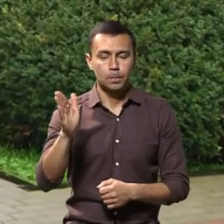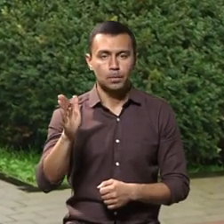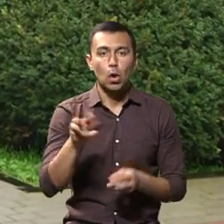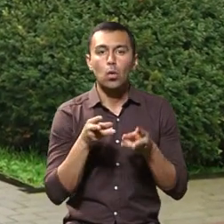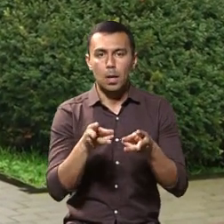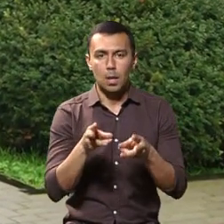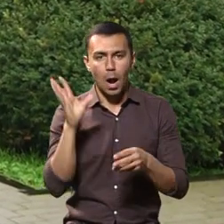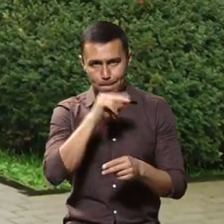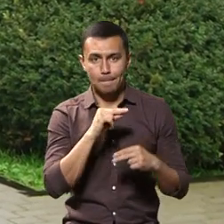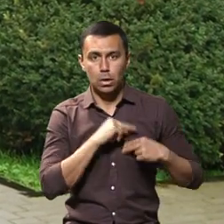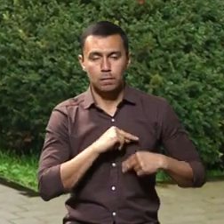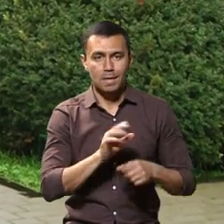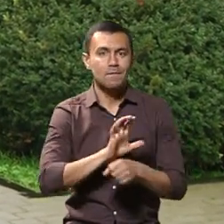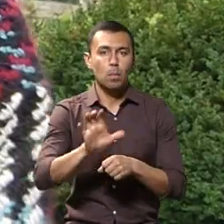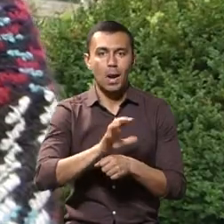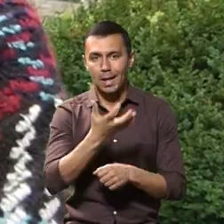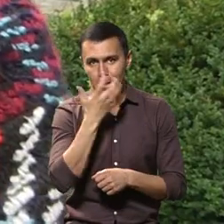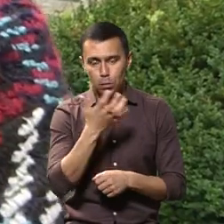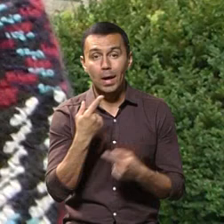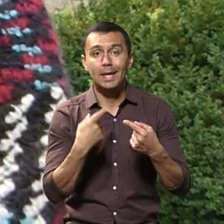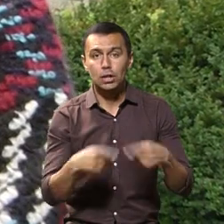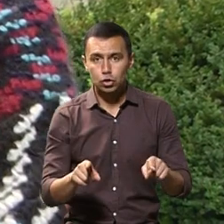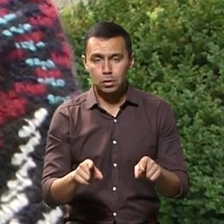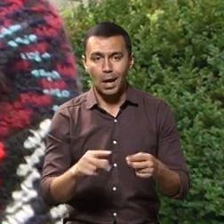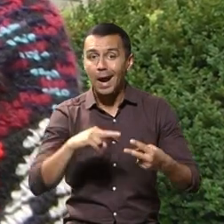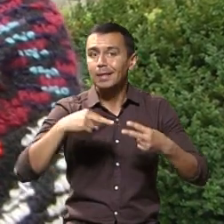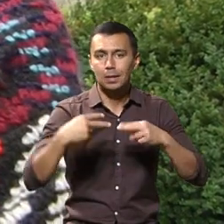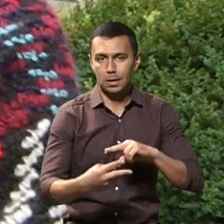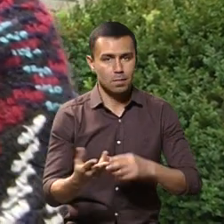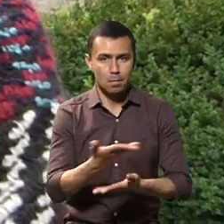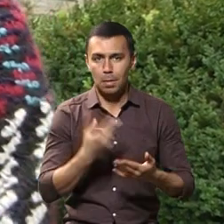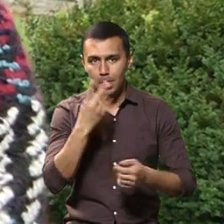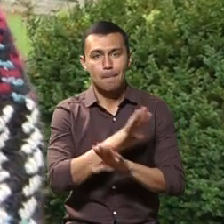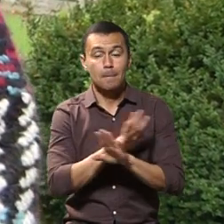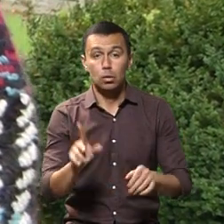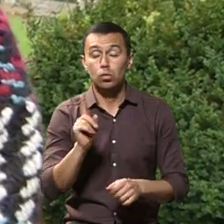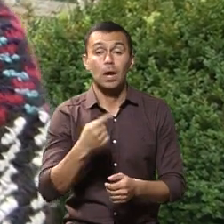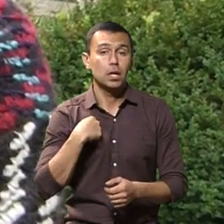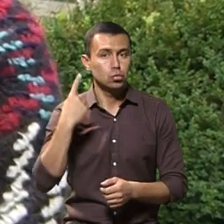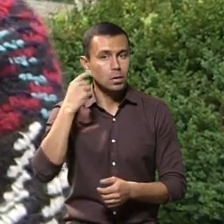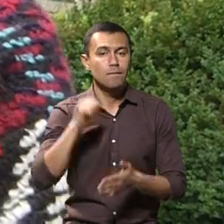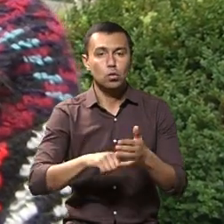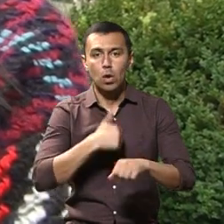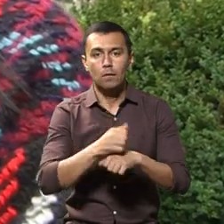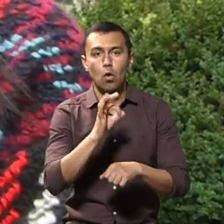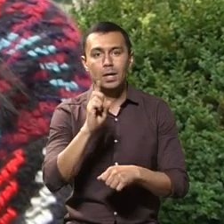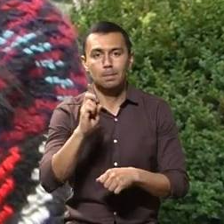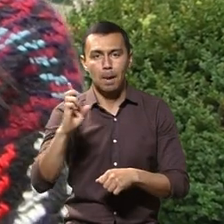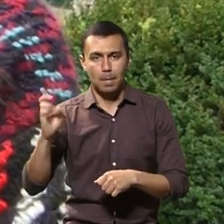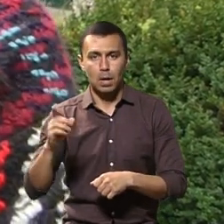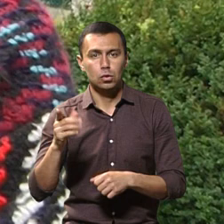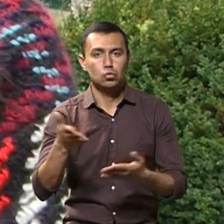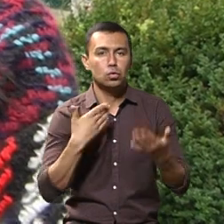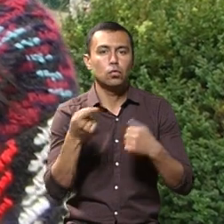котельня працювала і виробляла те тепло. Іншої альтернативи ми не бачили. Хоча я чула від голів ОСББ стосовно того,